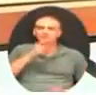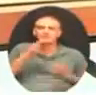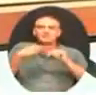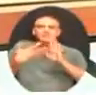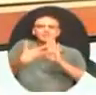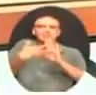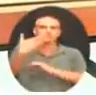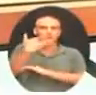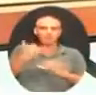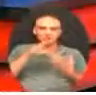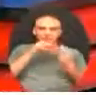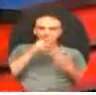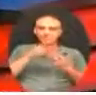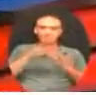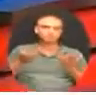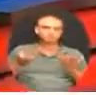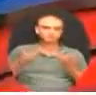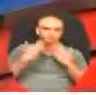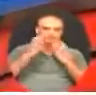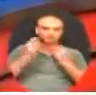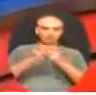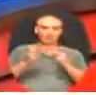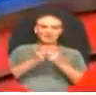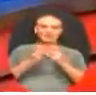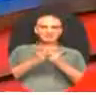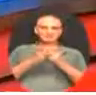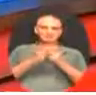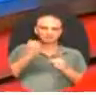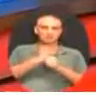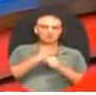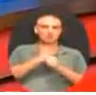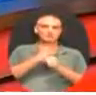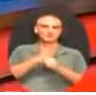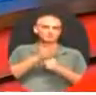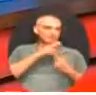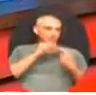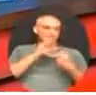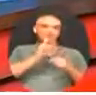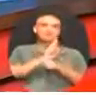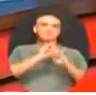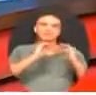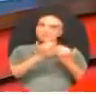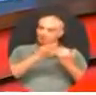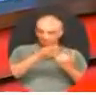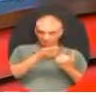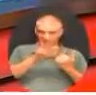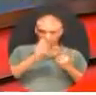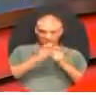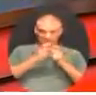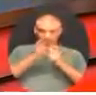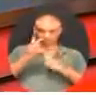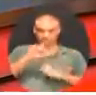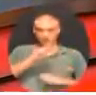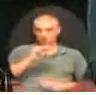הוועדה לביקורת המדינה שדנה היום בפרשת הכרטיסים לעובדי המשרד. היה גם דיון על מיגון העורף, אבל אני מניחה שהכרטיסים